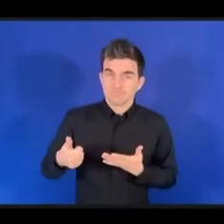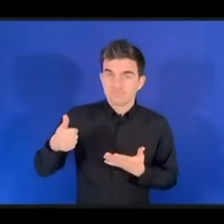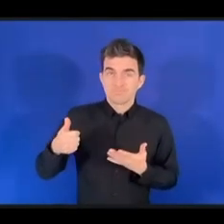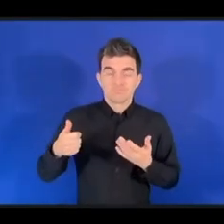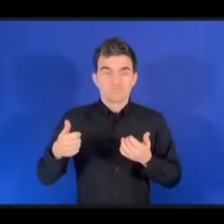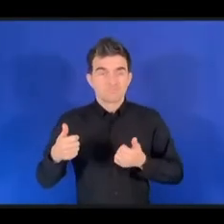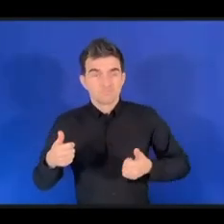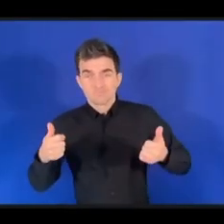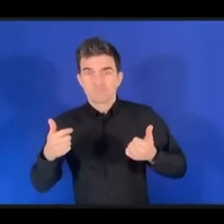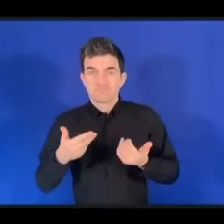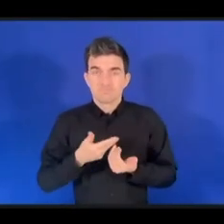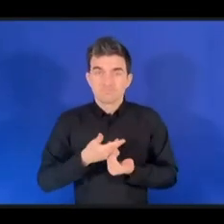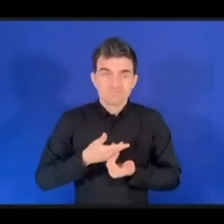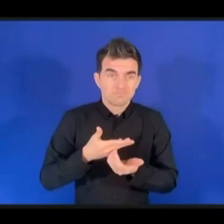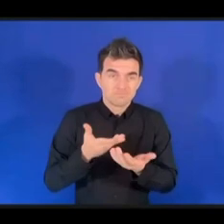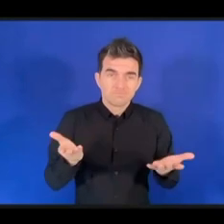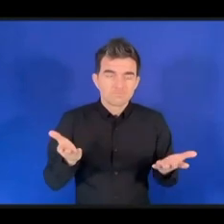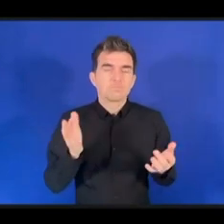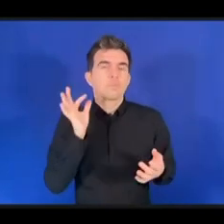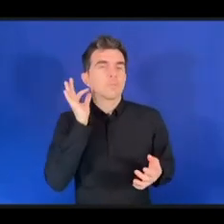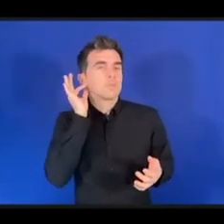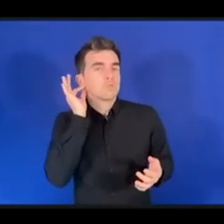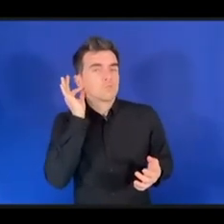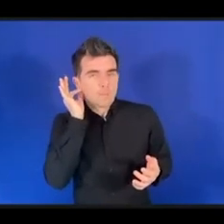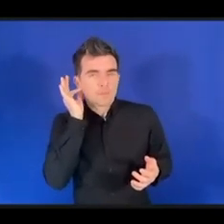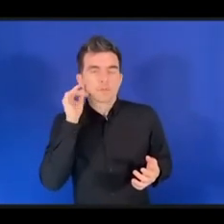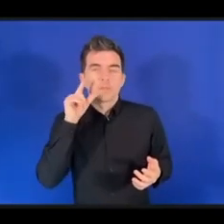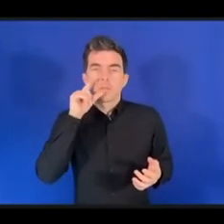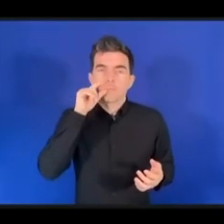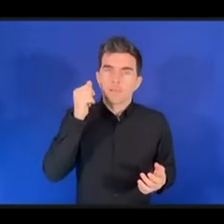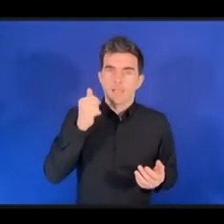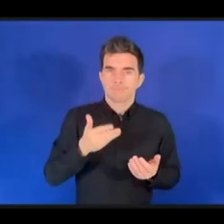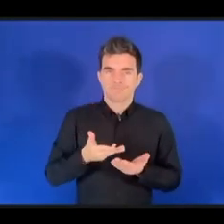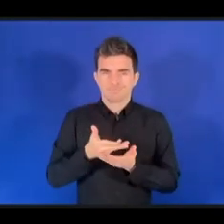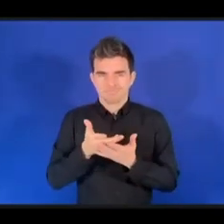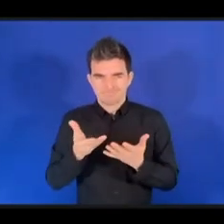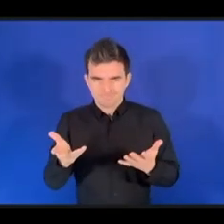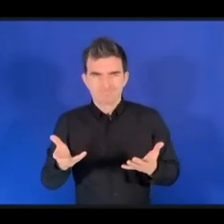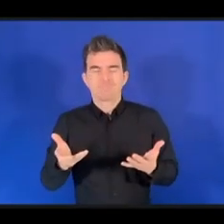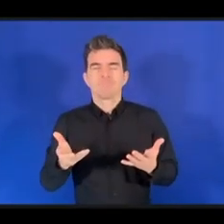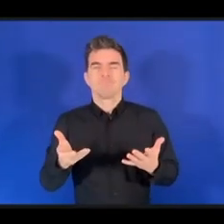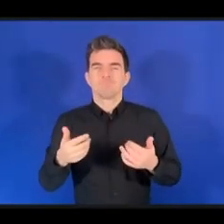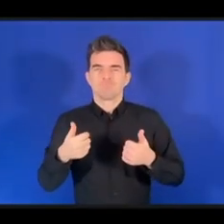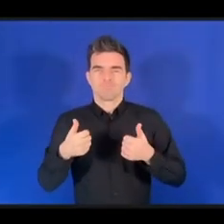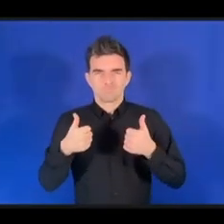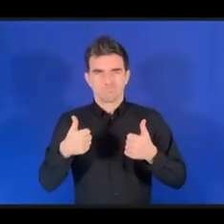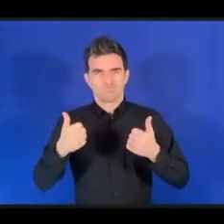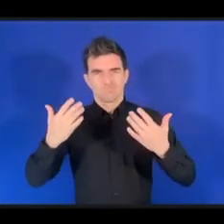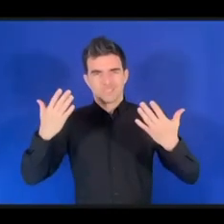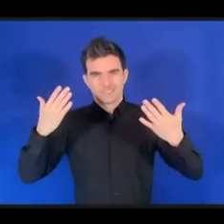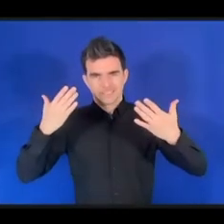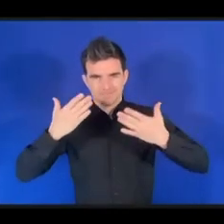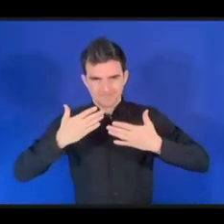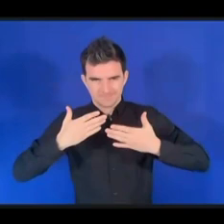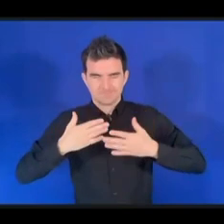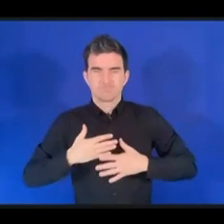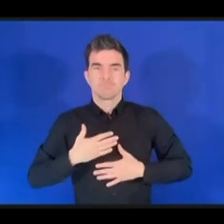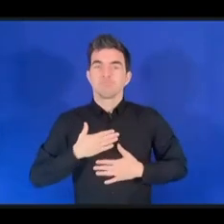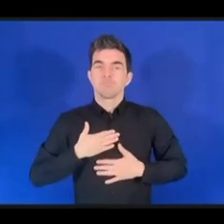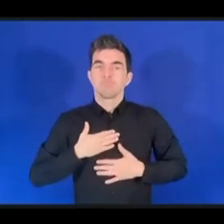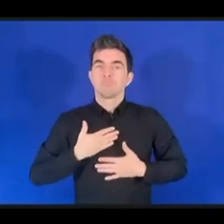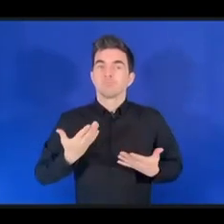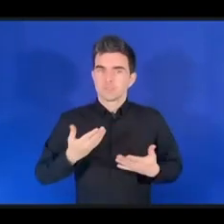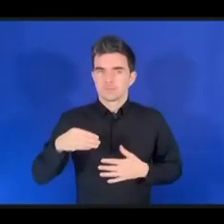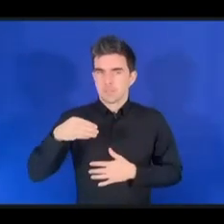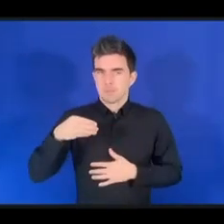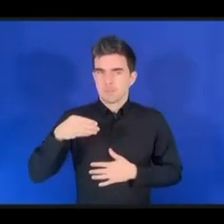我叫渡边浩一，是内务和通信部大臣。我们的